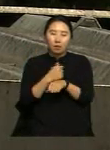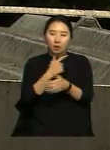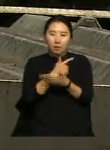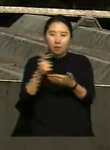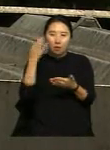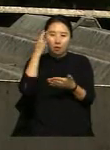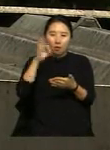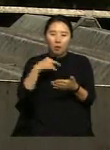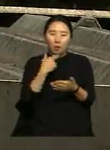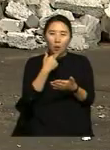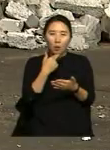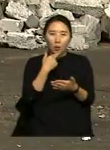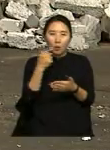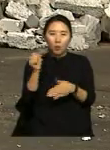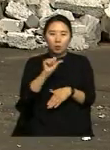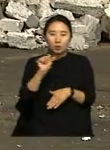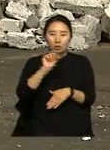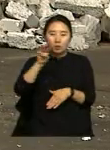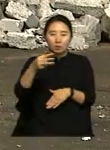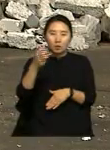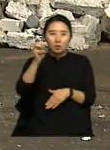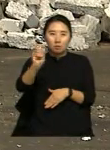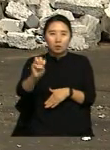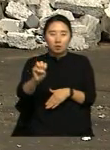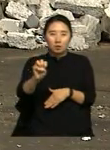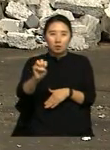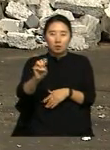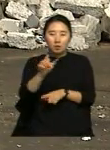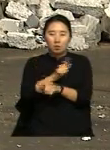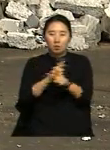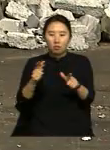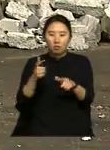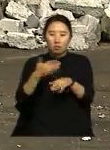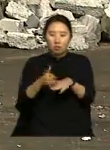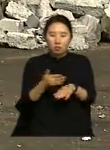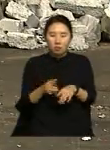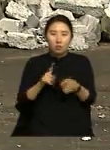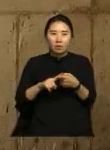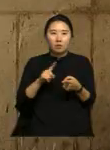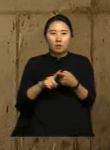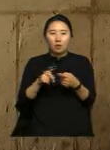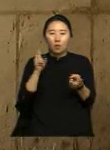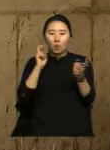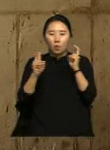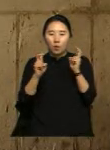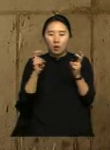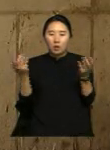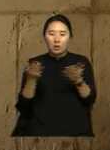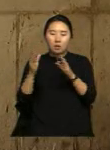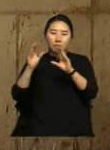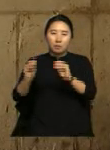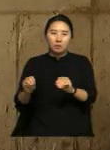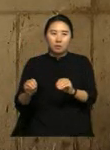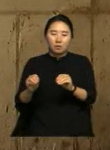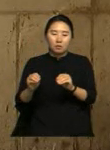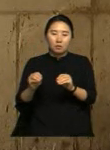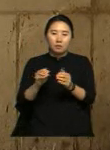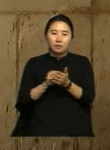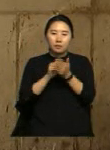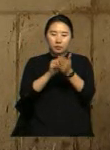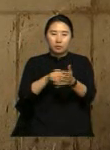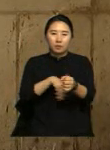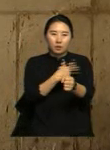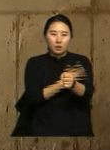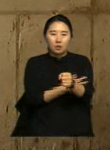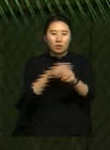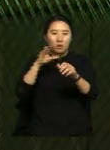가평군의 승낙 없이 5,200여만 원의 하도급을 준 업체에 대해서는 영업정지와 입찰 참가